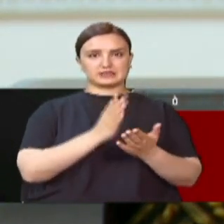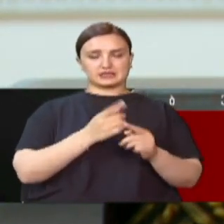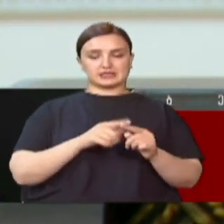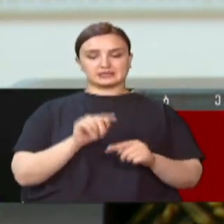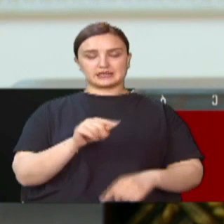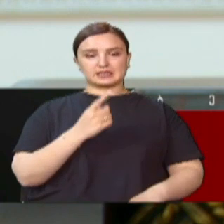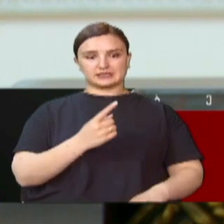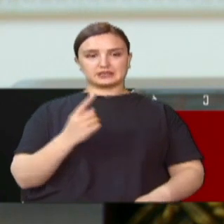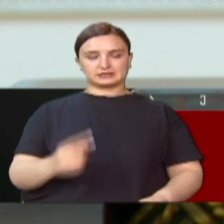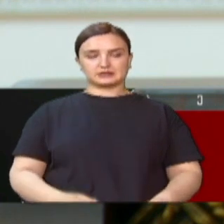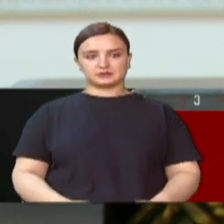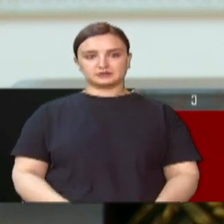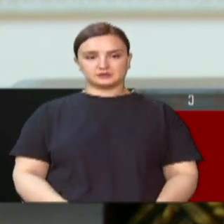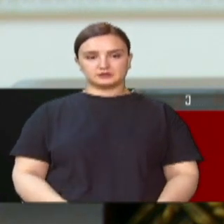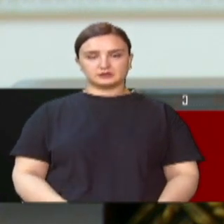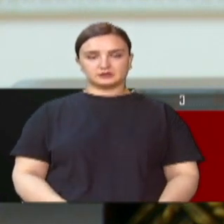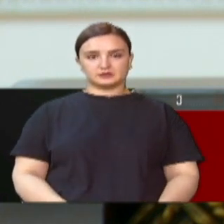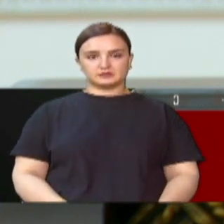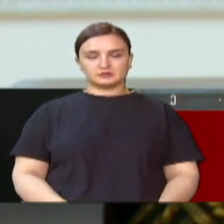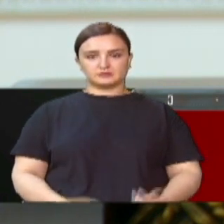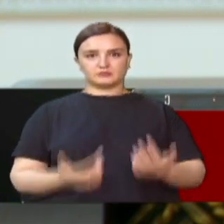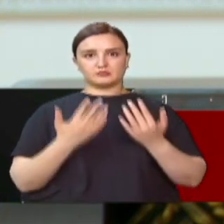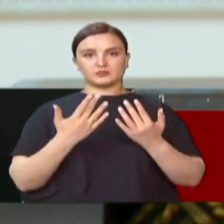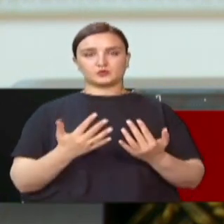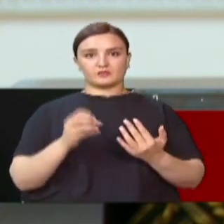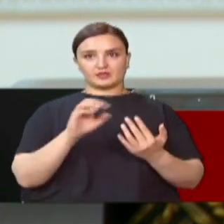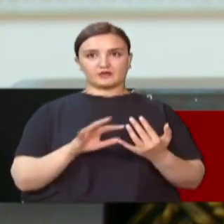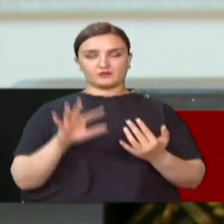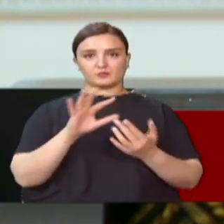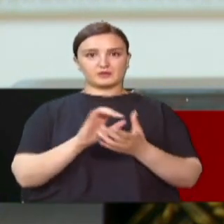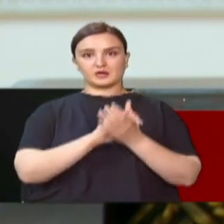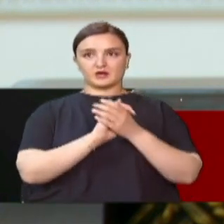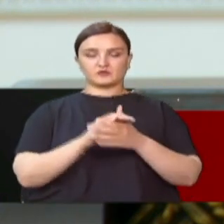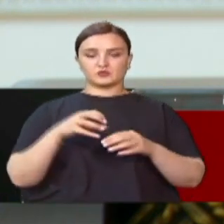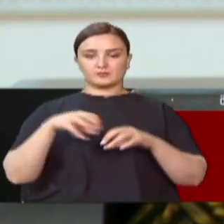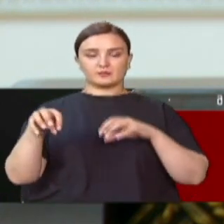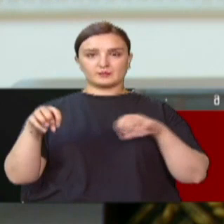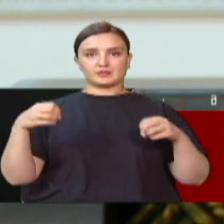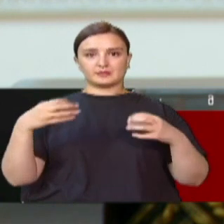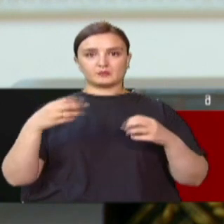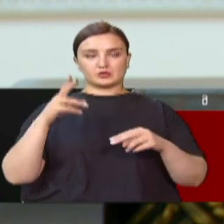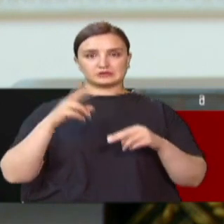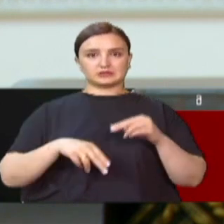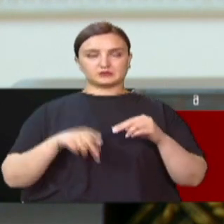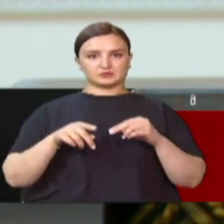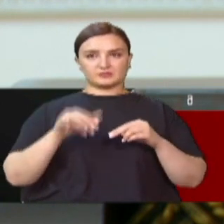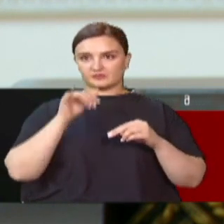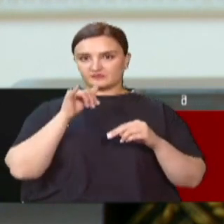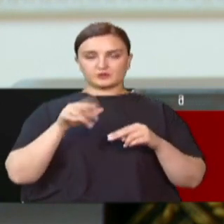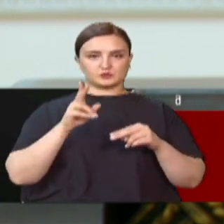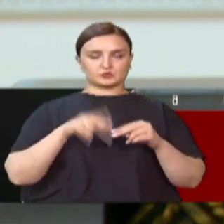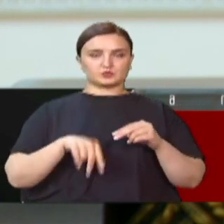Ერთ-ერთი მოთხოვნაც ევროკავშირის და ევროკომისიის ხომეს იყო დეპოლარიზაციის დასრულება, რომელიც ვერადავერ